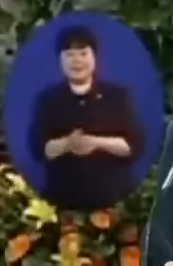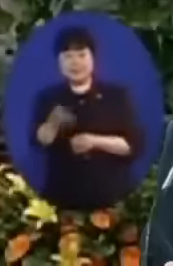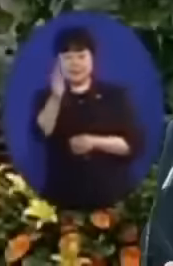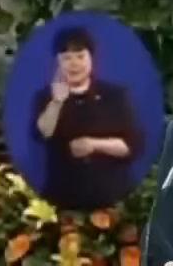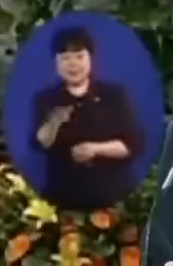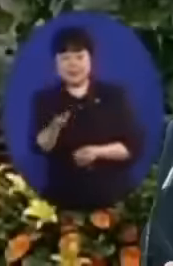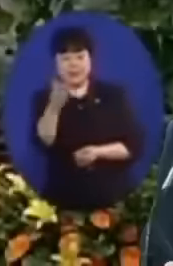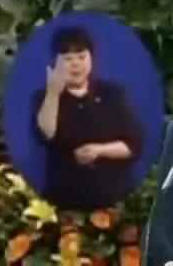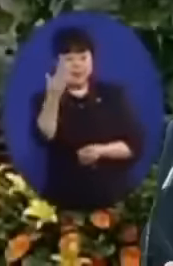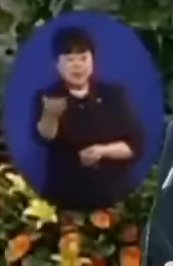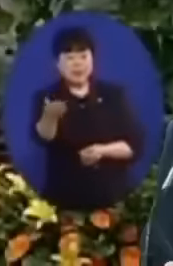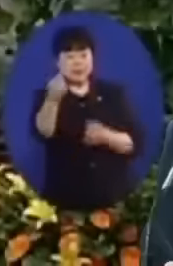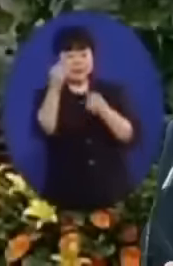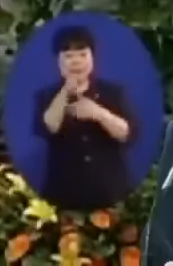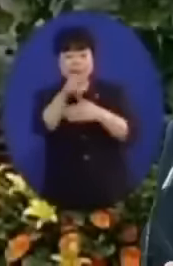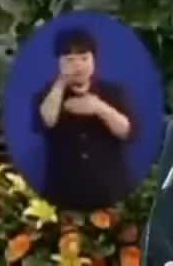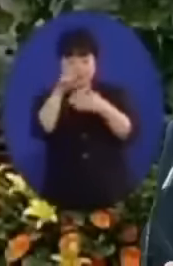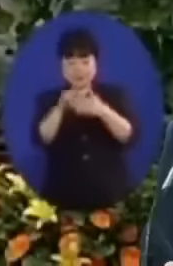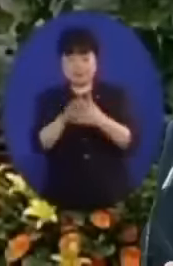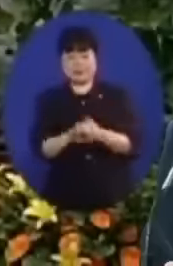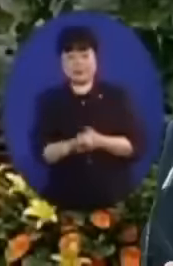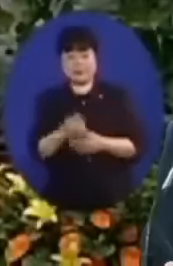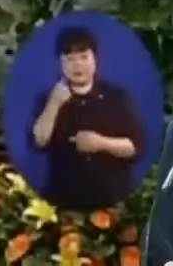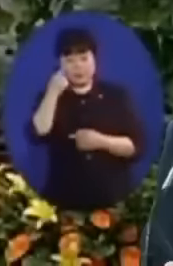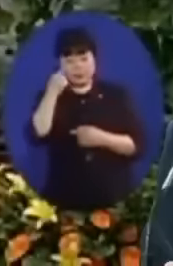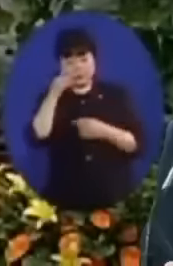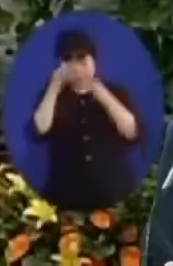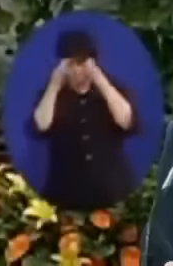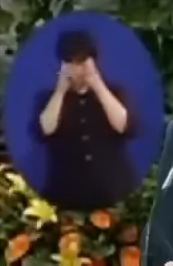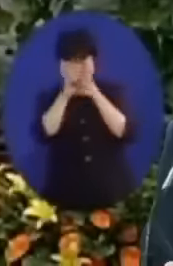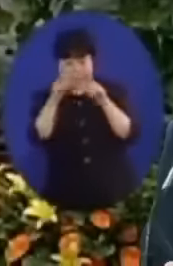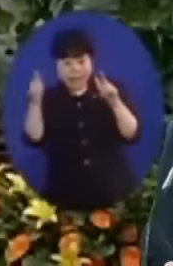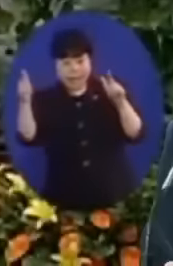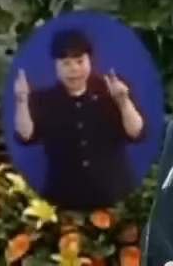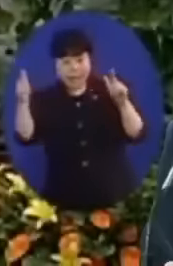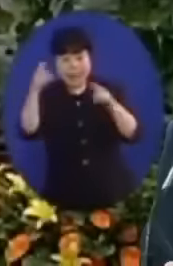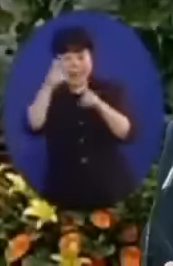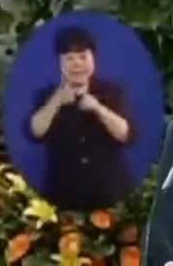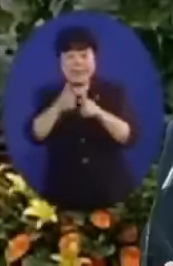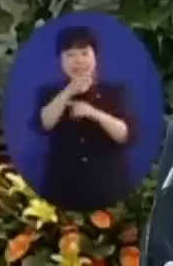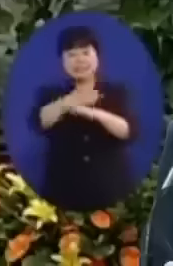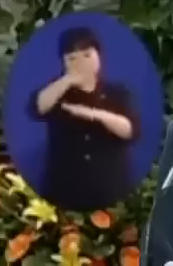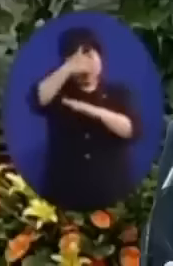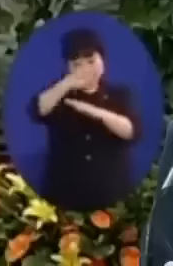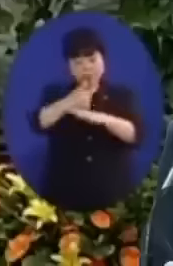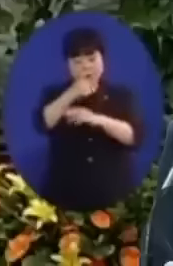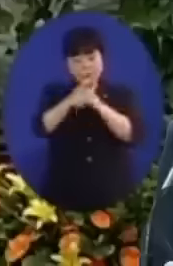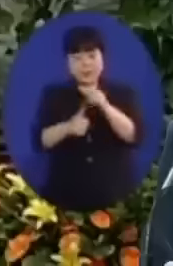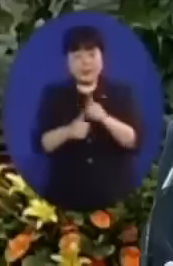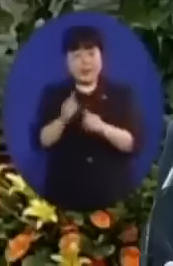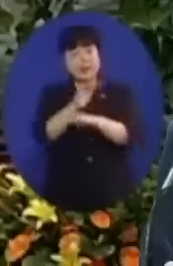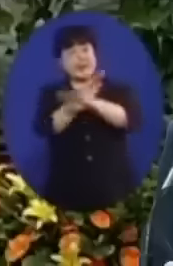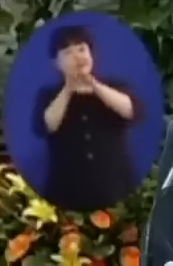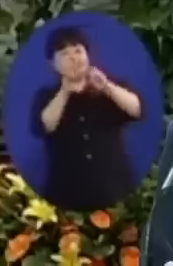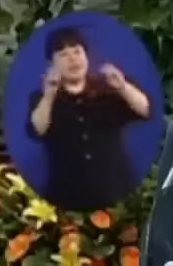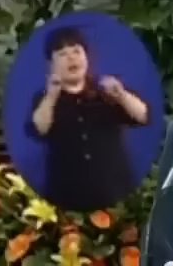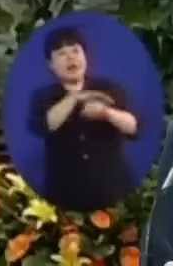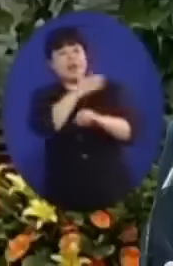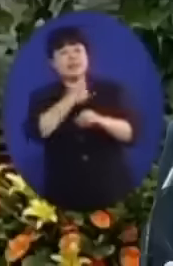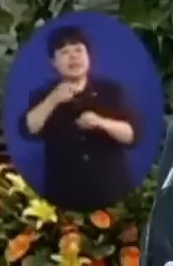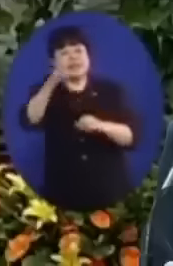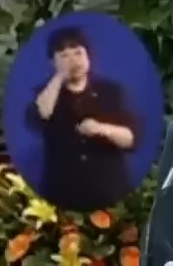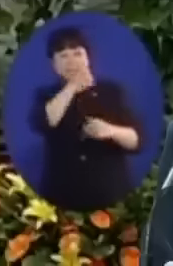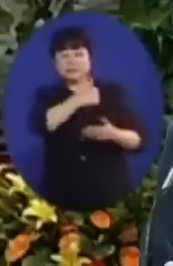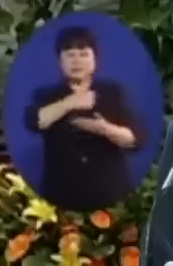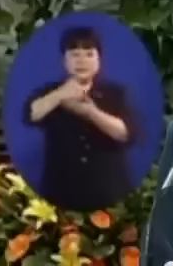그런데 여러분 우리의 삶 속에 눈에 안 보이는 예수 그리스도 하늘과 땅의 모든 권세를 가진